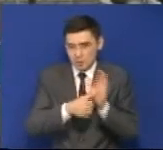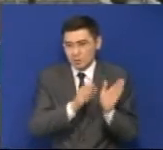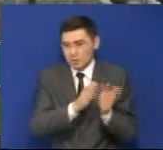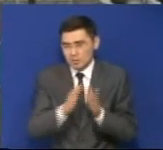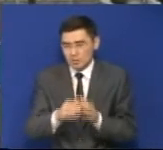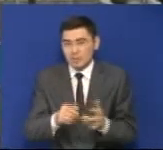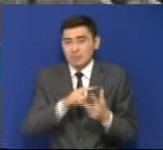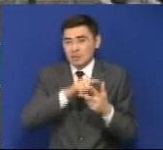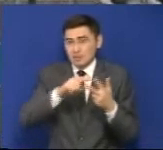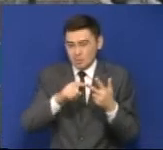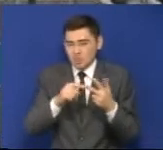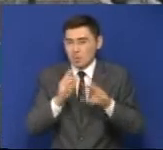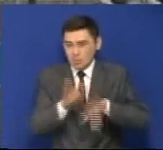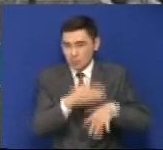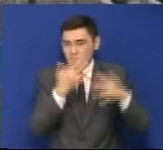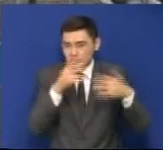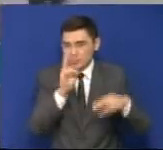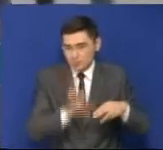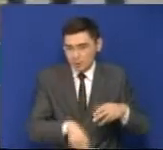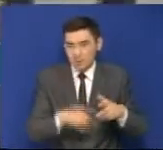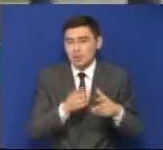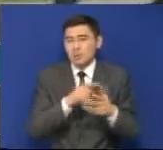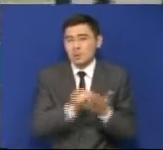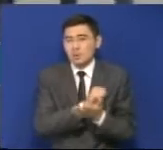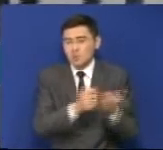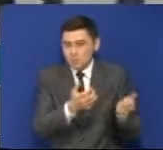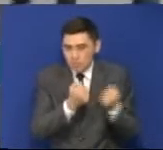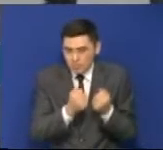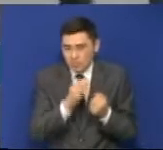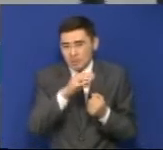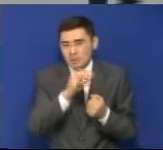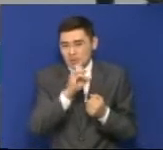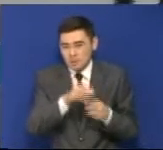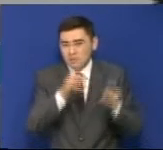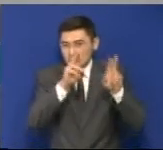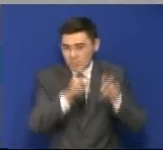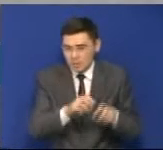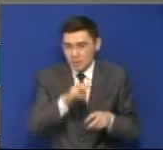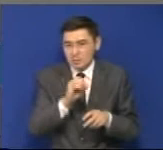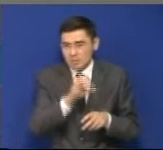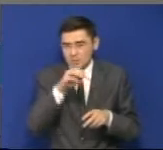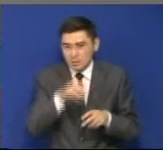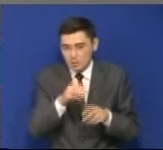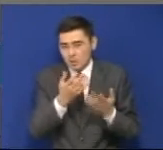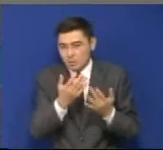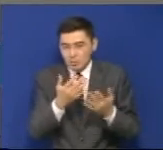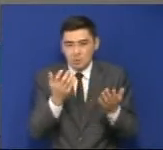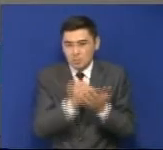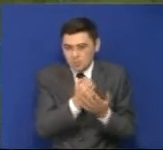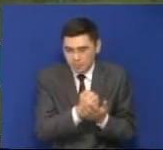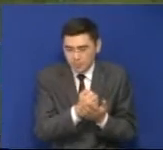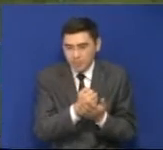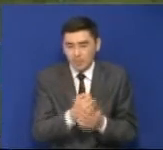3 аяқталды. Бұл қатысушылардың құжаттарын қабылдау, үміткерлерді тестілеу және тестілеуді анықтау. Еліміз